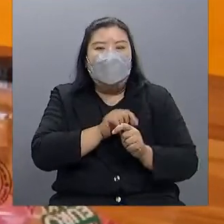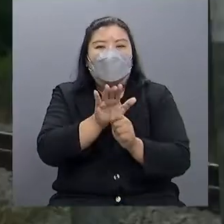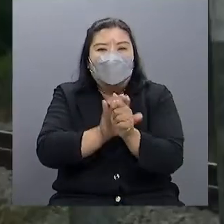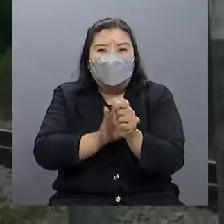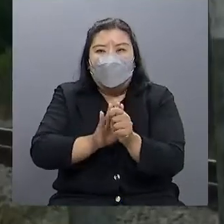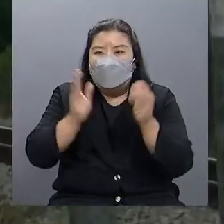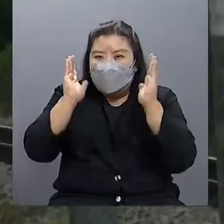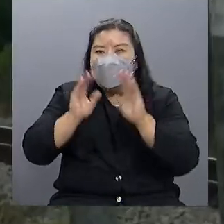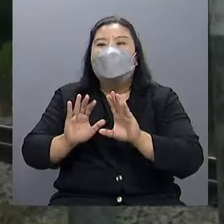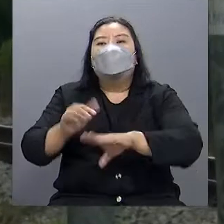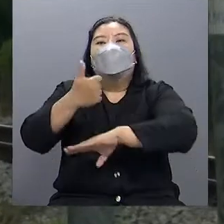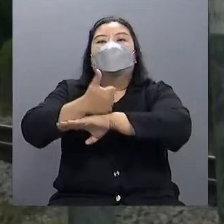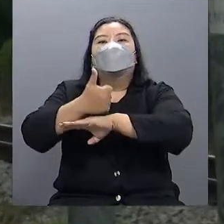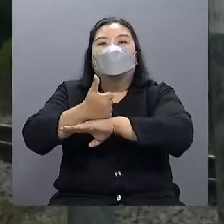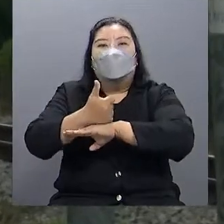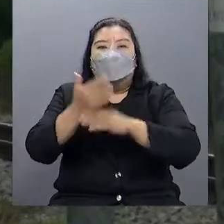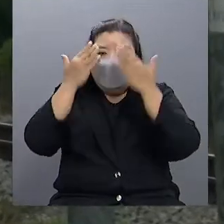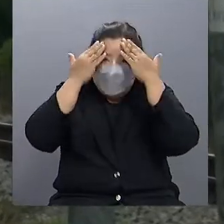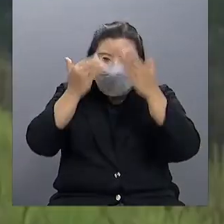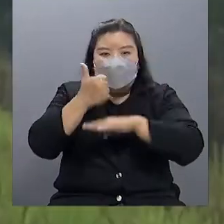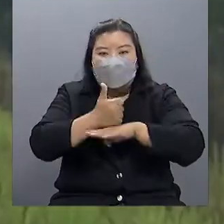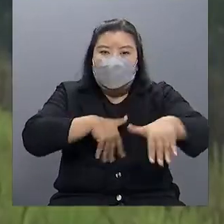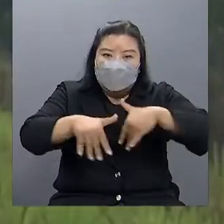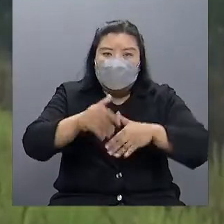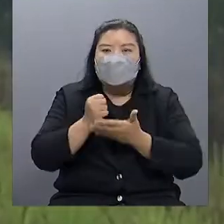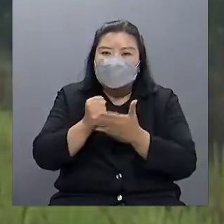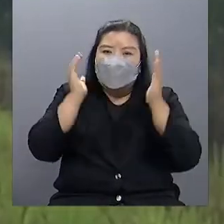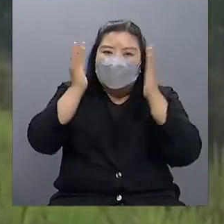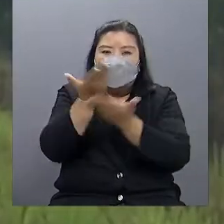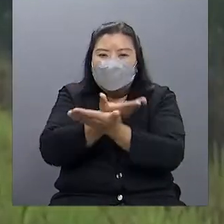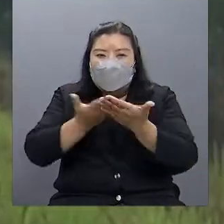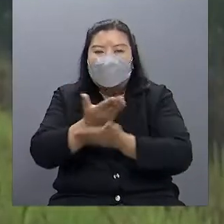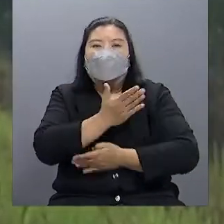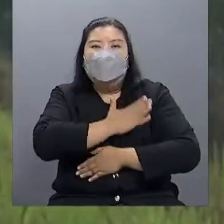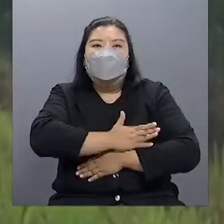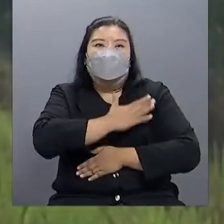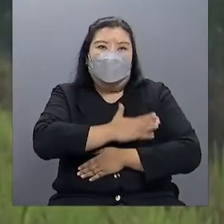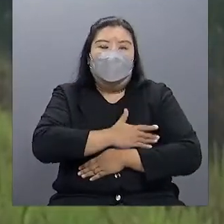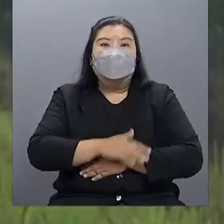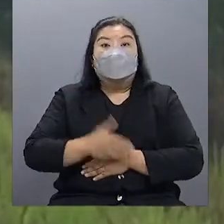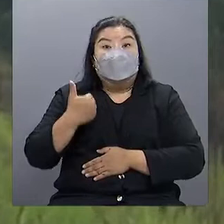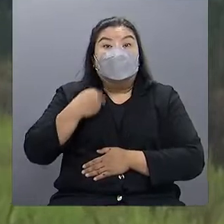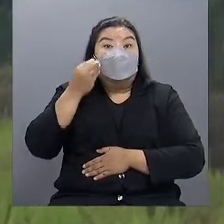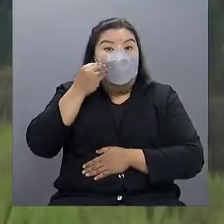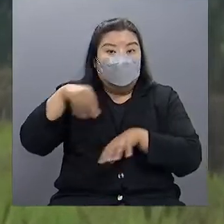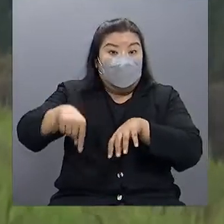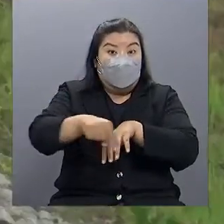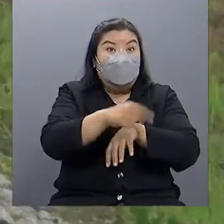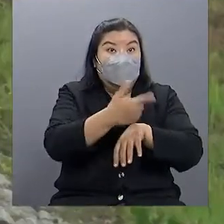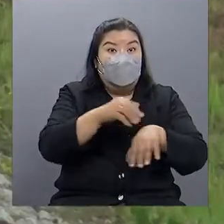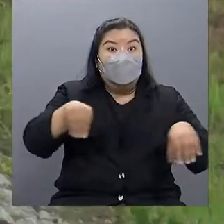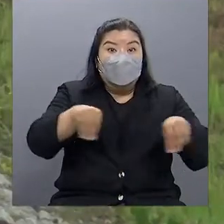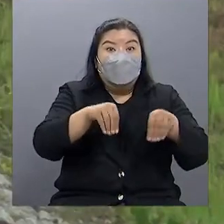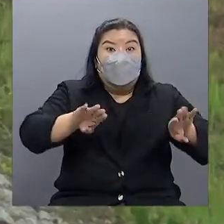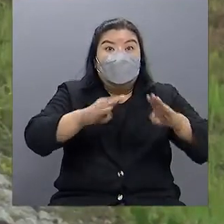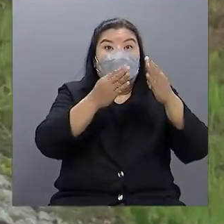ล้วก็ นอกจากการปิดล้อมในพื้นที่ชุมชนใกล้มัสยิดโคกเคสแล้วห่างออกไปยังเกิดเหตุชาวบ้านเหยียบระเบิดบริเวณส